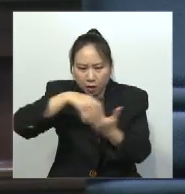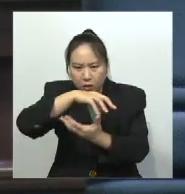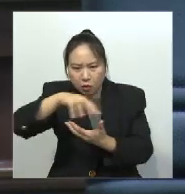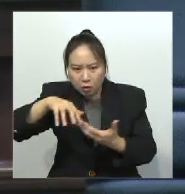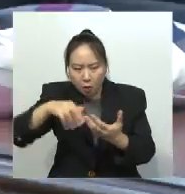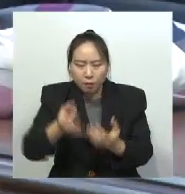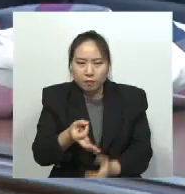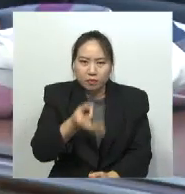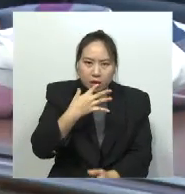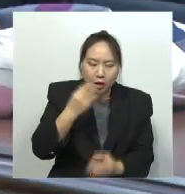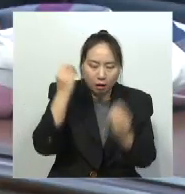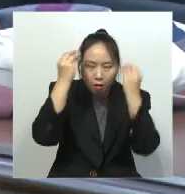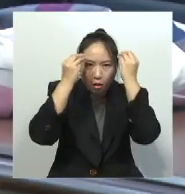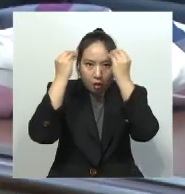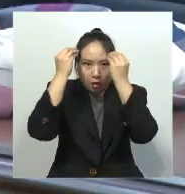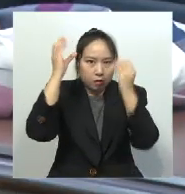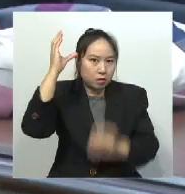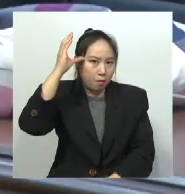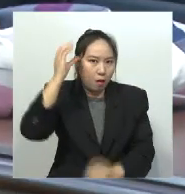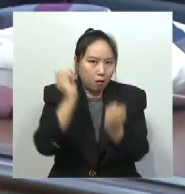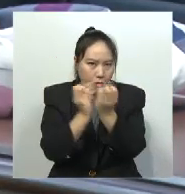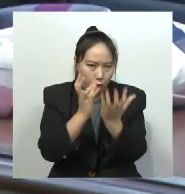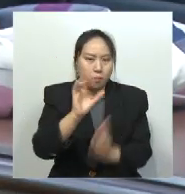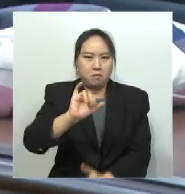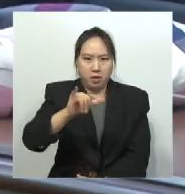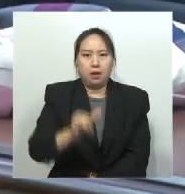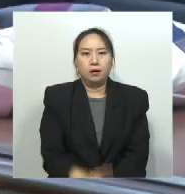ที่ส่งผลกระทบต่อระบบประสาทและสมองค่ะ